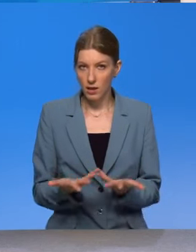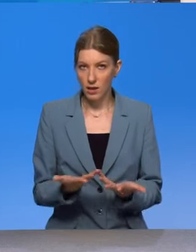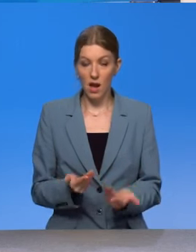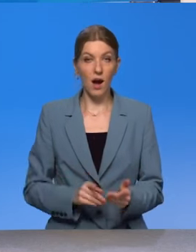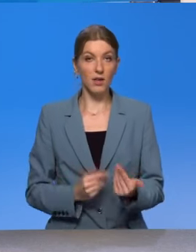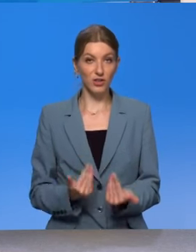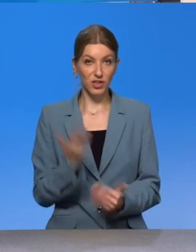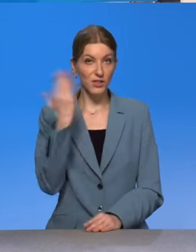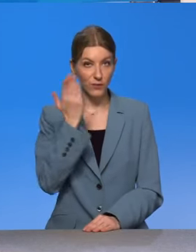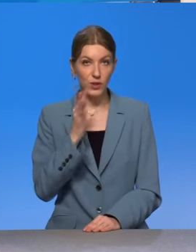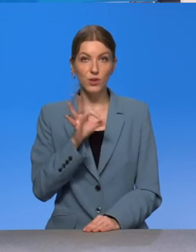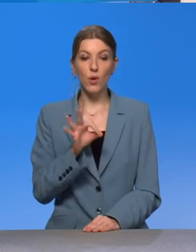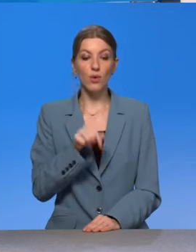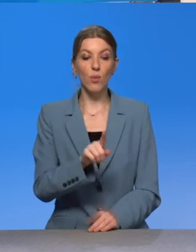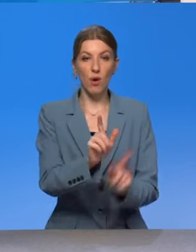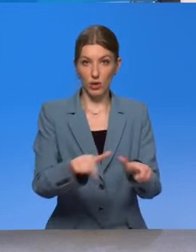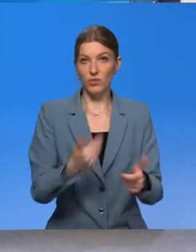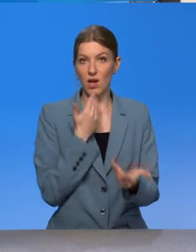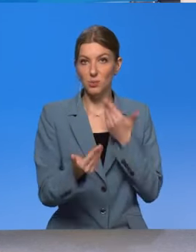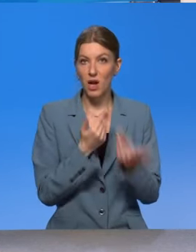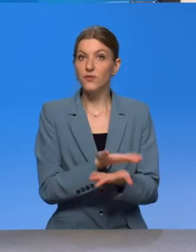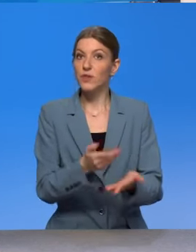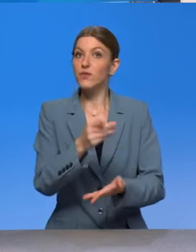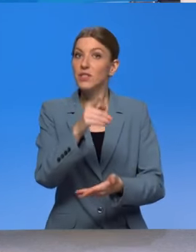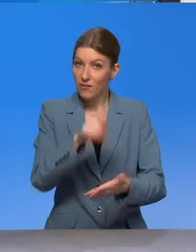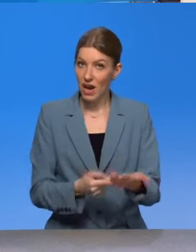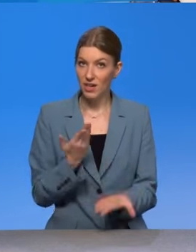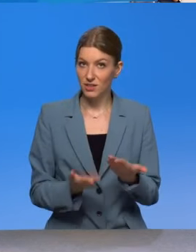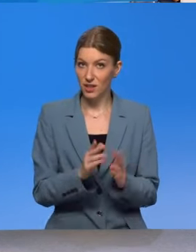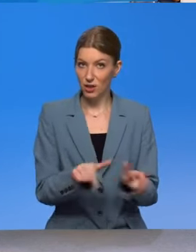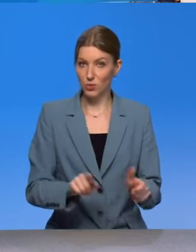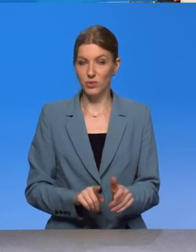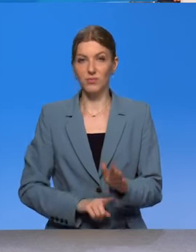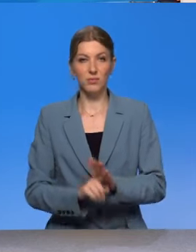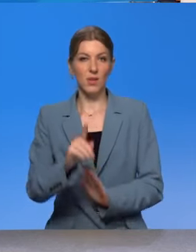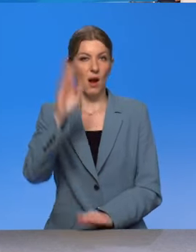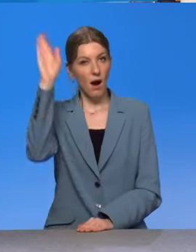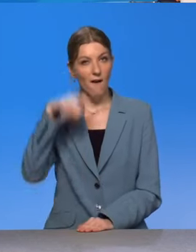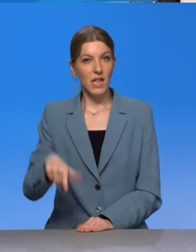мы спрашивали, доверяете людям? Пермь, Волгоград, Бийск, вот